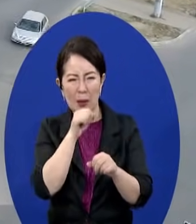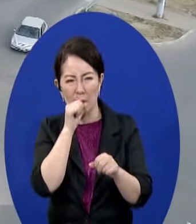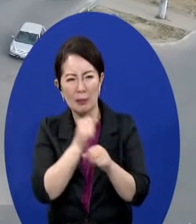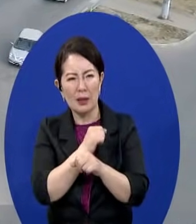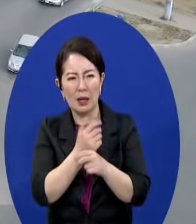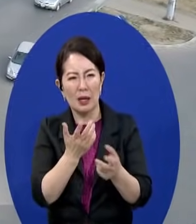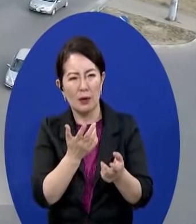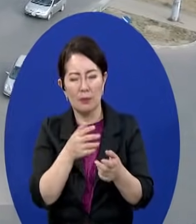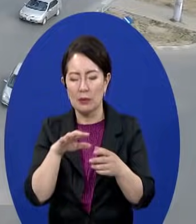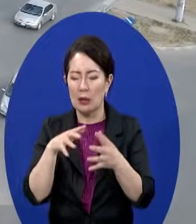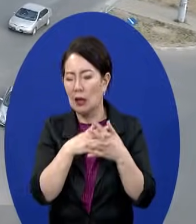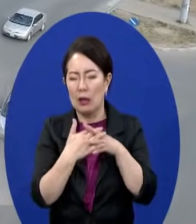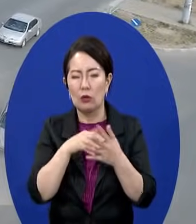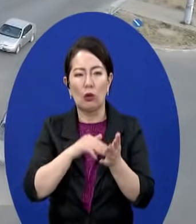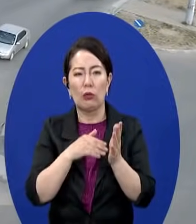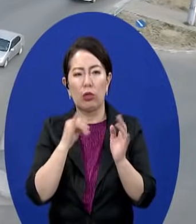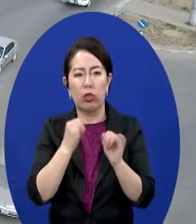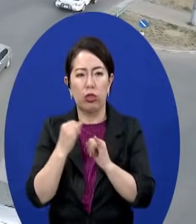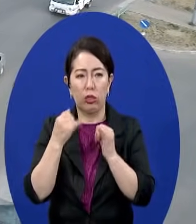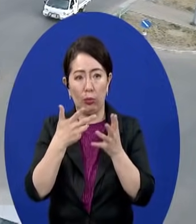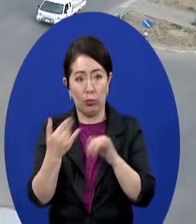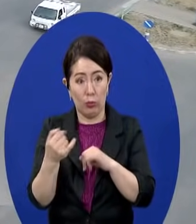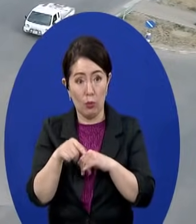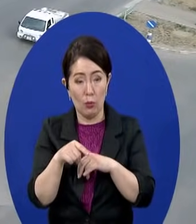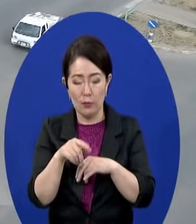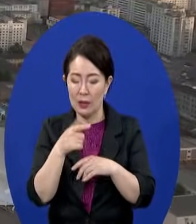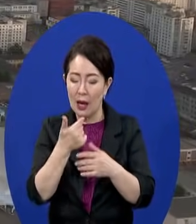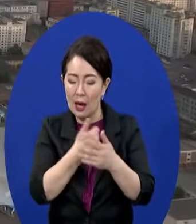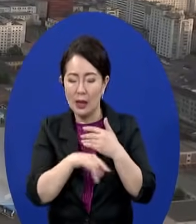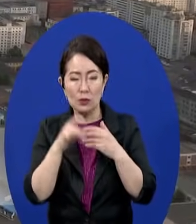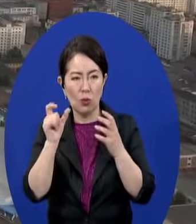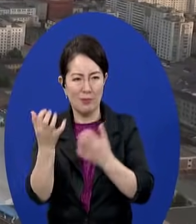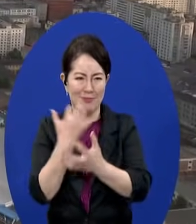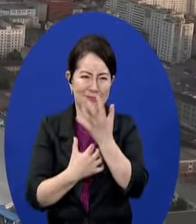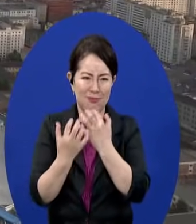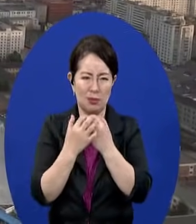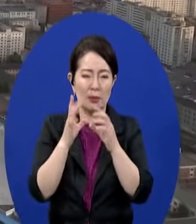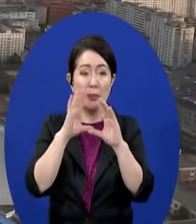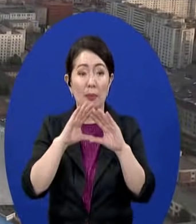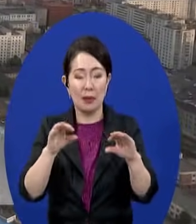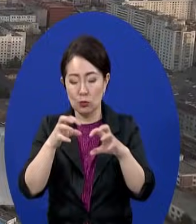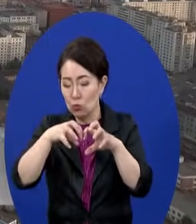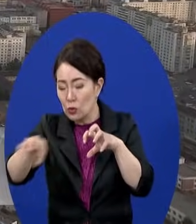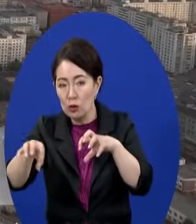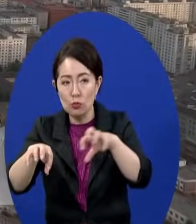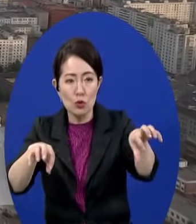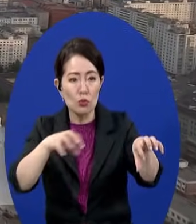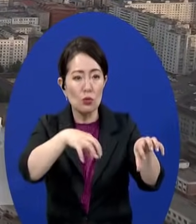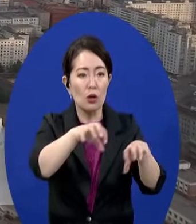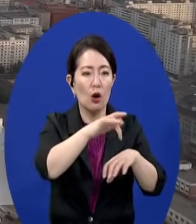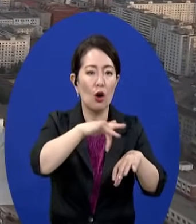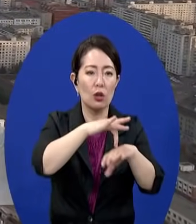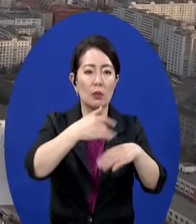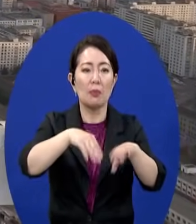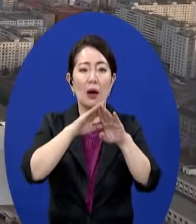төлөвлөлтгүй хот болж хувирсан гэхэд хэлцдэггүй. Энэ байдлыг өөрчлөх гарц нь хүн амын хит төвлөрлийг сааруулж дагуул хот байгуулах гэж мэрэгжлийнхэн онцолж